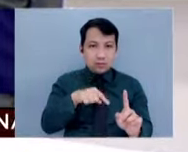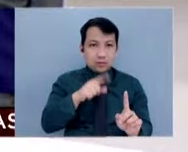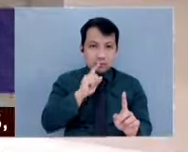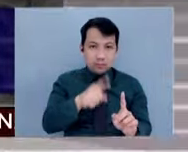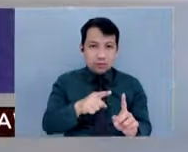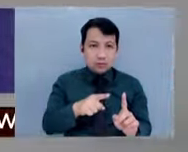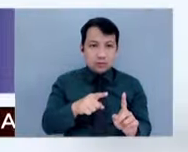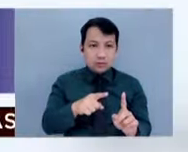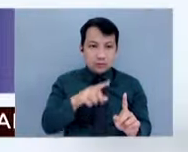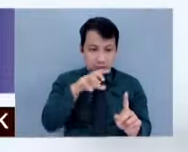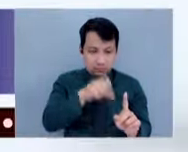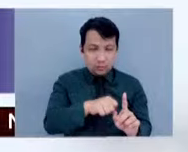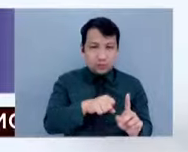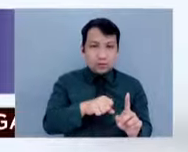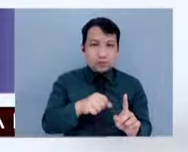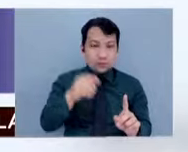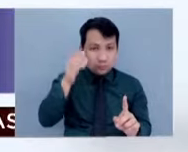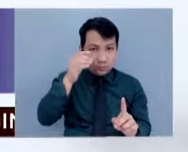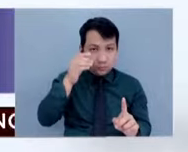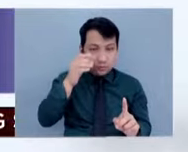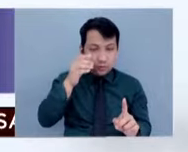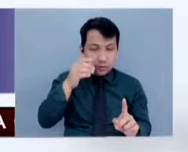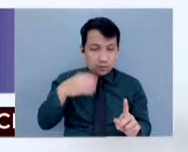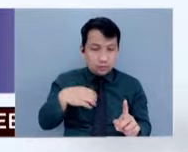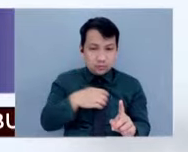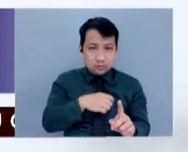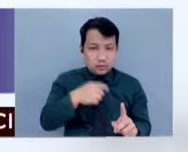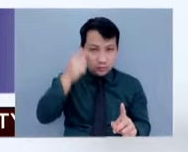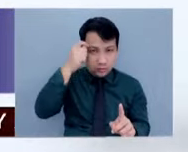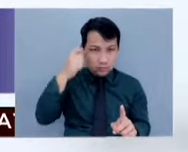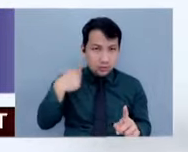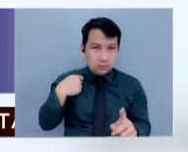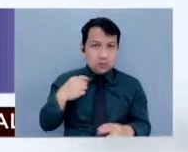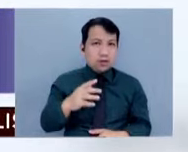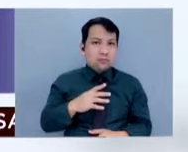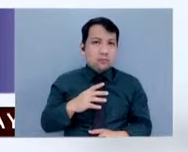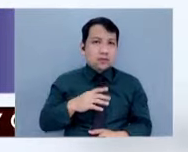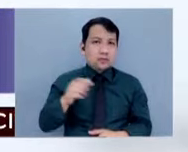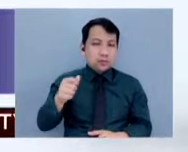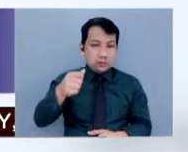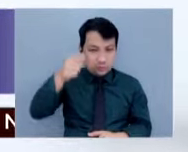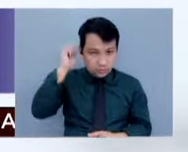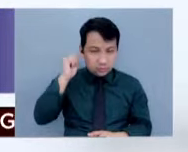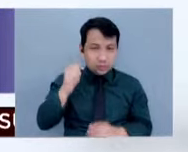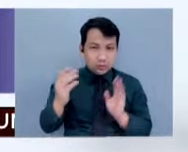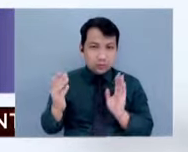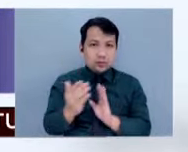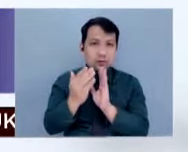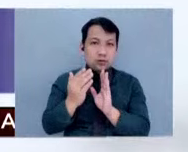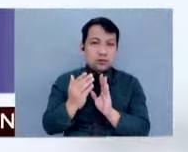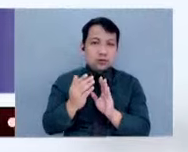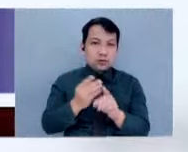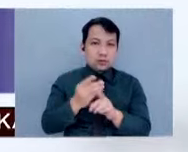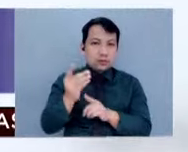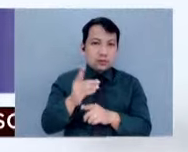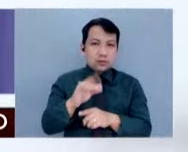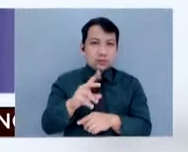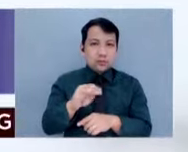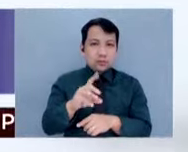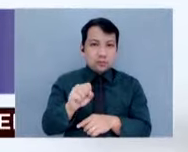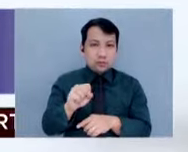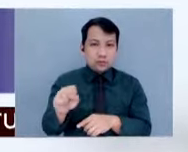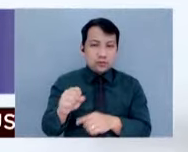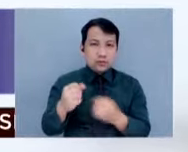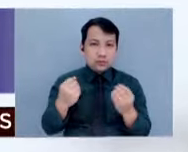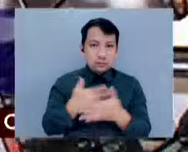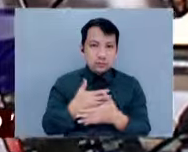Teves. Maayos naman daw ang lagay ng dating mambabatas na maka-face-to-face ni Director de Lemos. Pero takot daw siyang umuwi